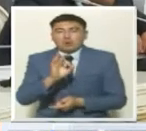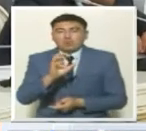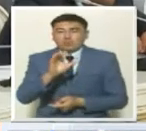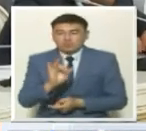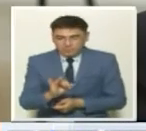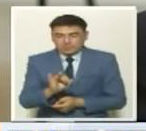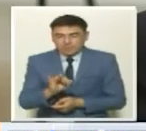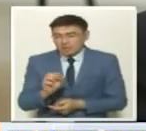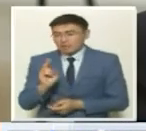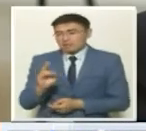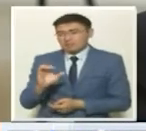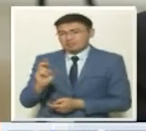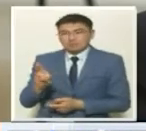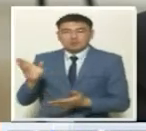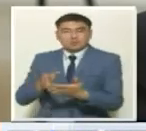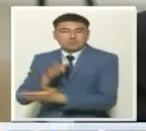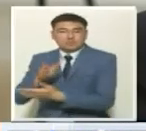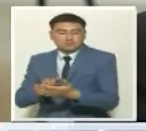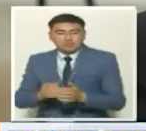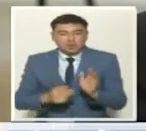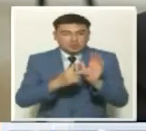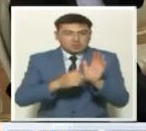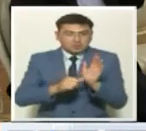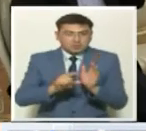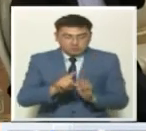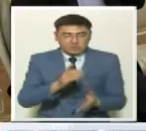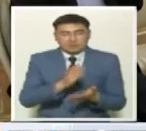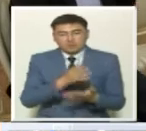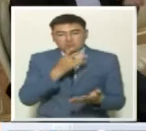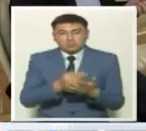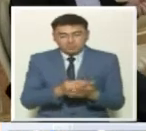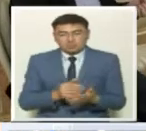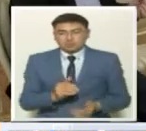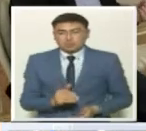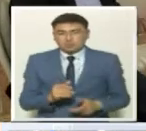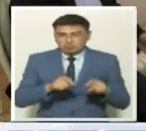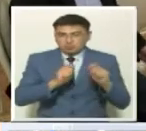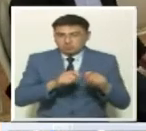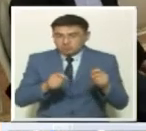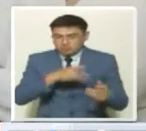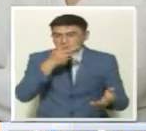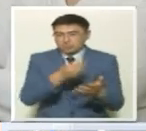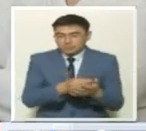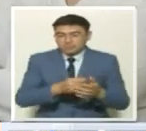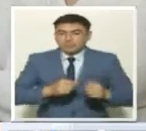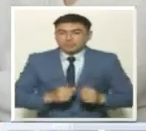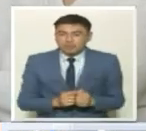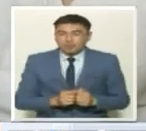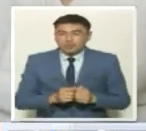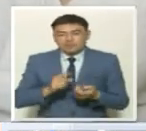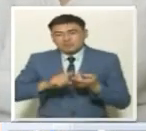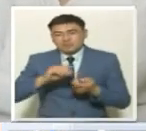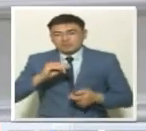мүлік иелерінің бірлестігі құрылса, 861 жай серіктестік тіркеуден өтті. Басқосуда облыстық энергетика және тұрғын үй